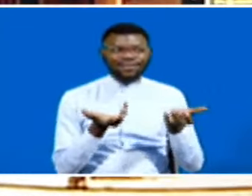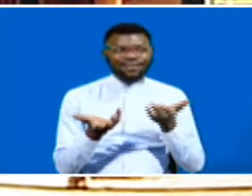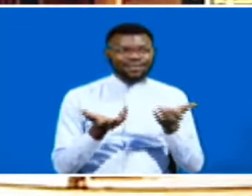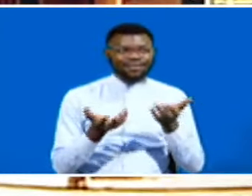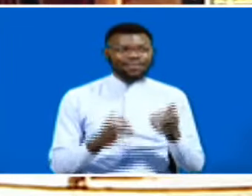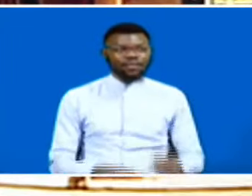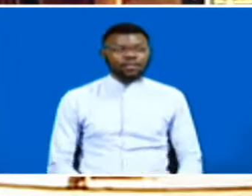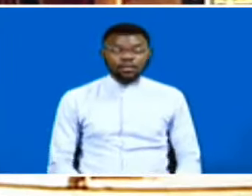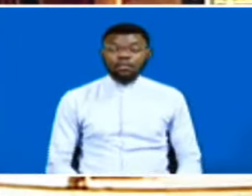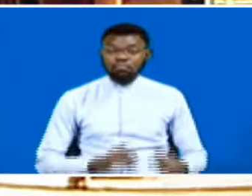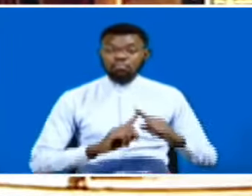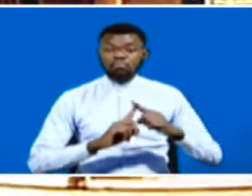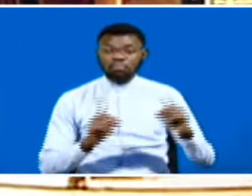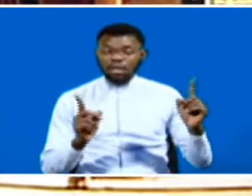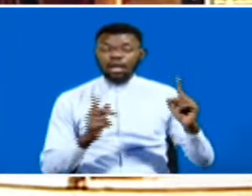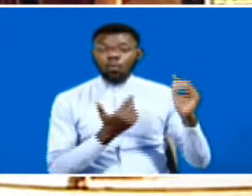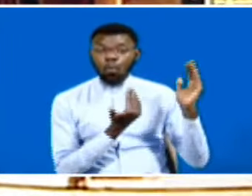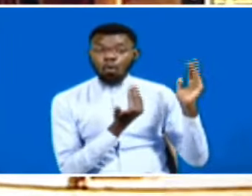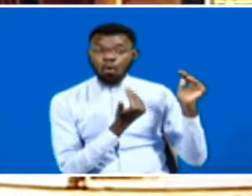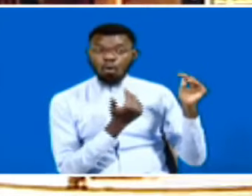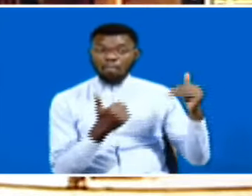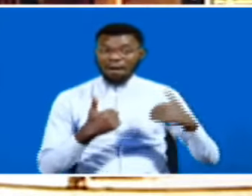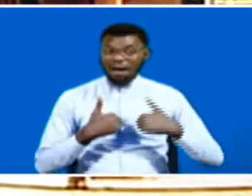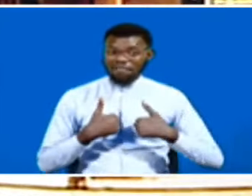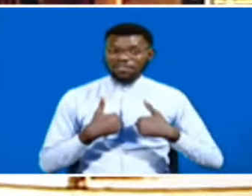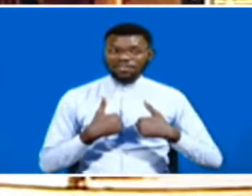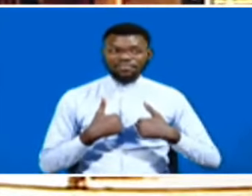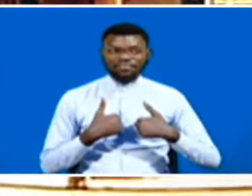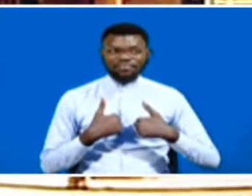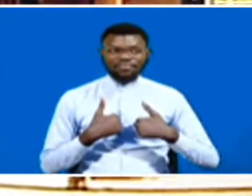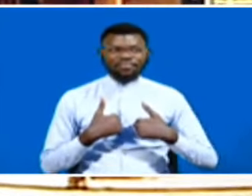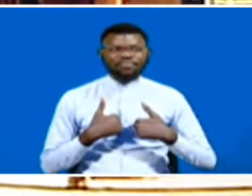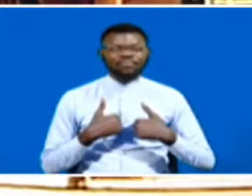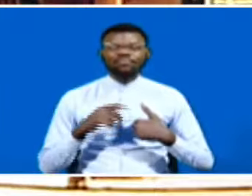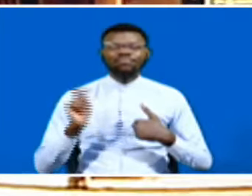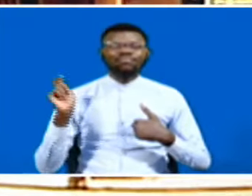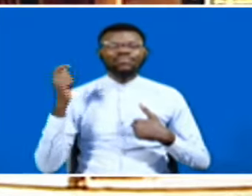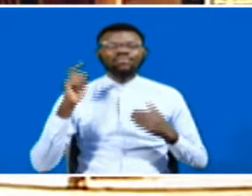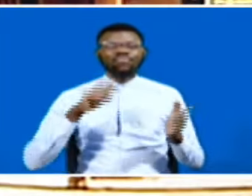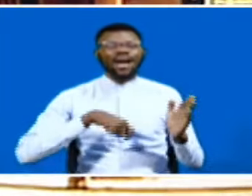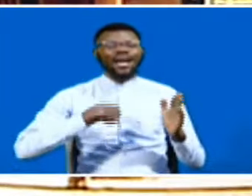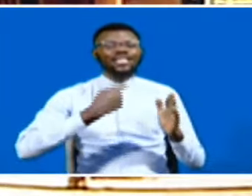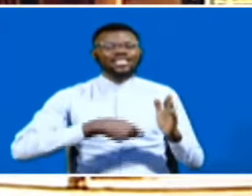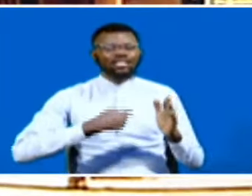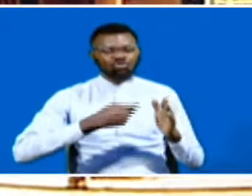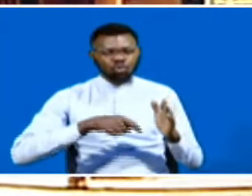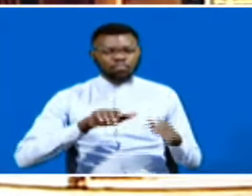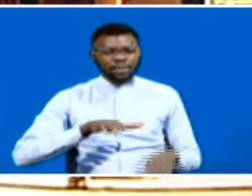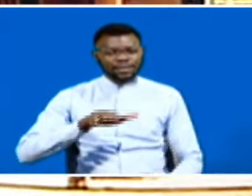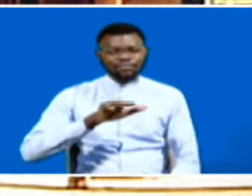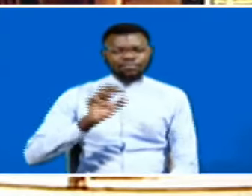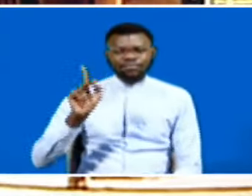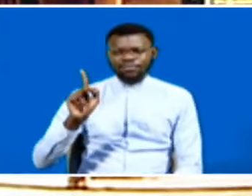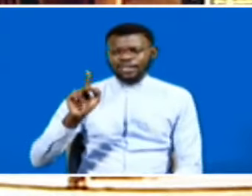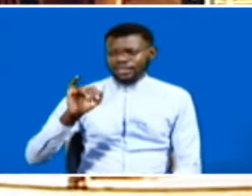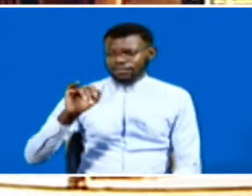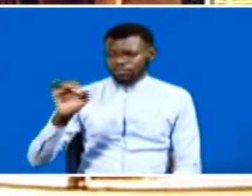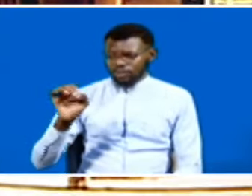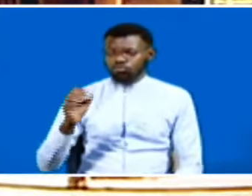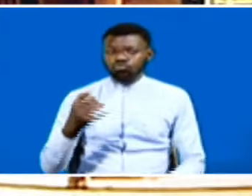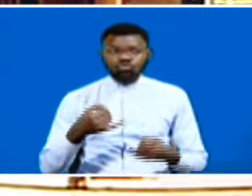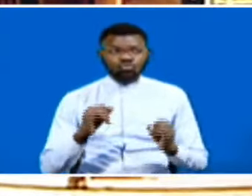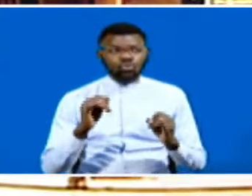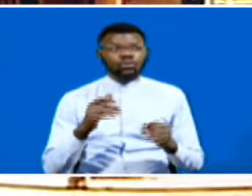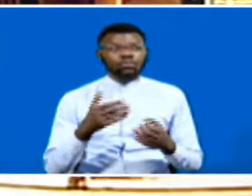wa matumaini ya taifa umeibuka huku shirika la serikali la Kenya Industrial Estate KIE likielekeza juhudi za